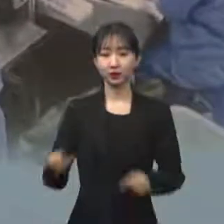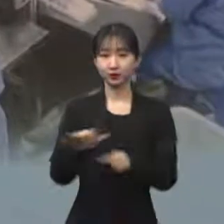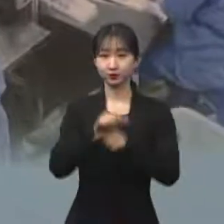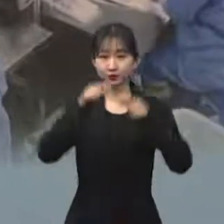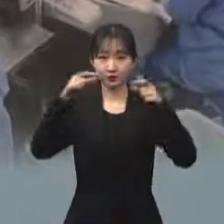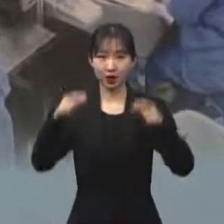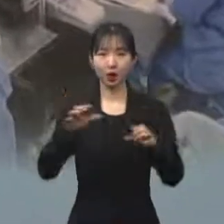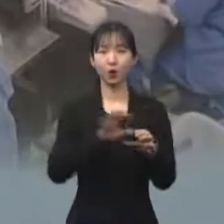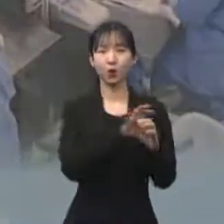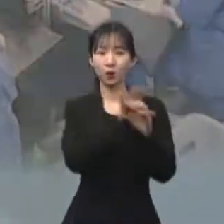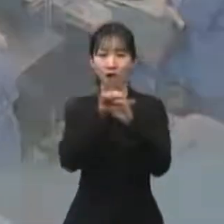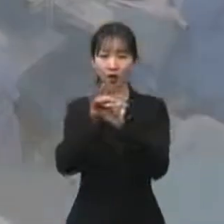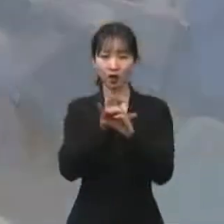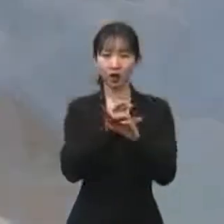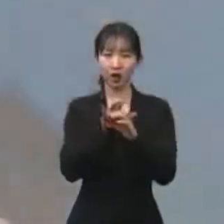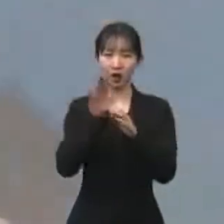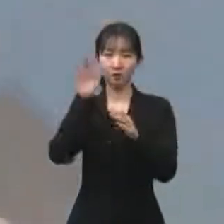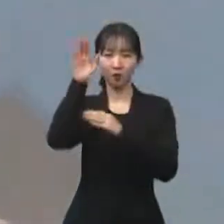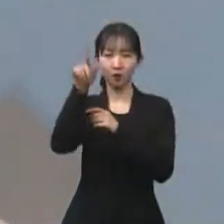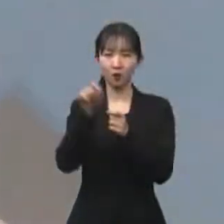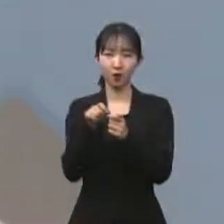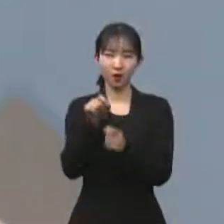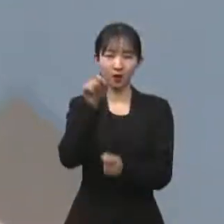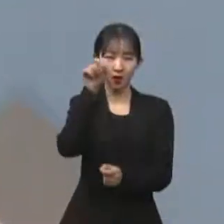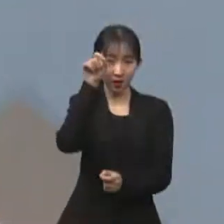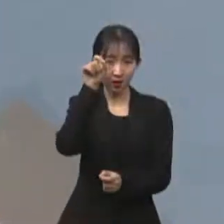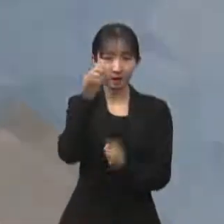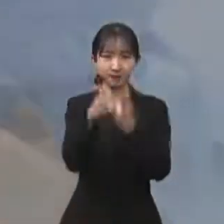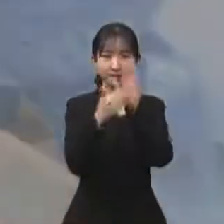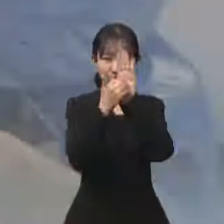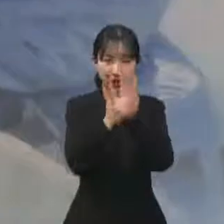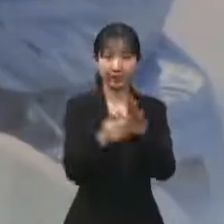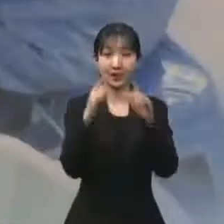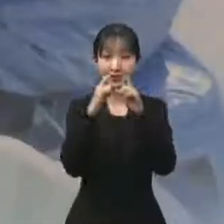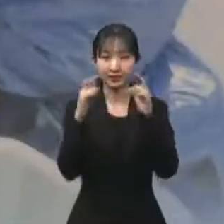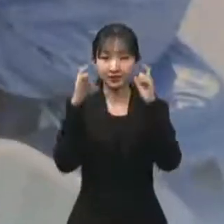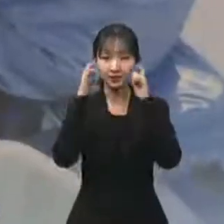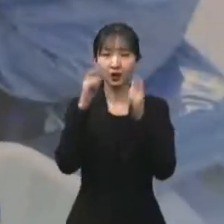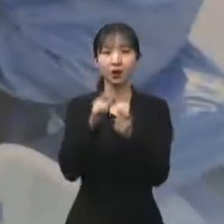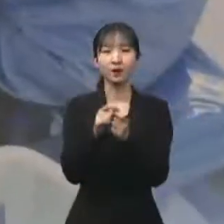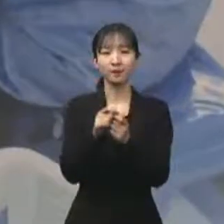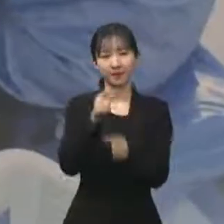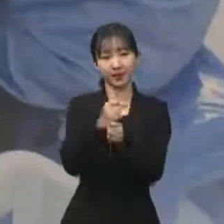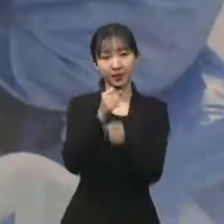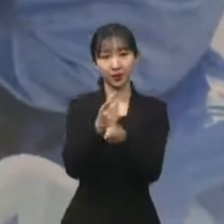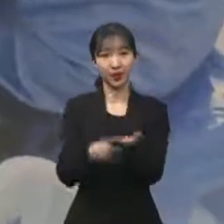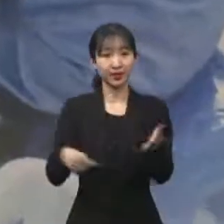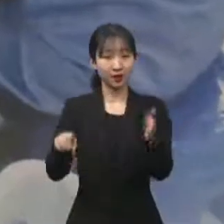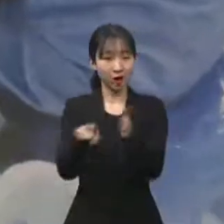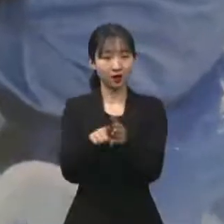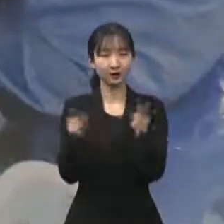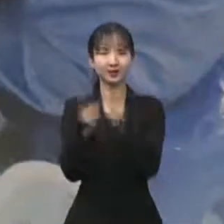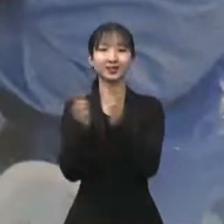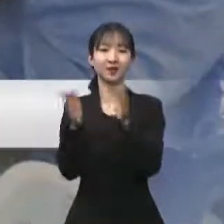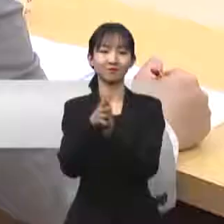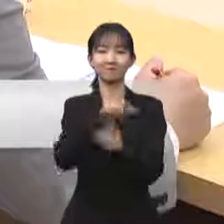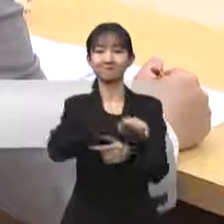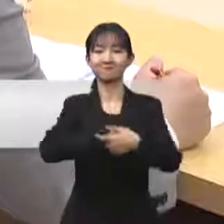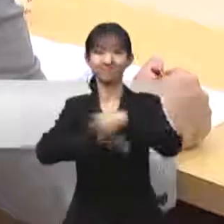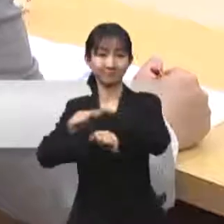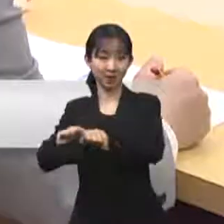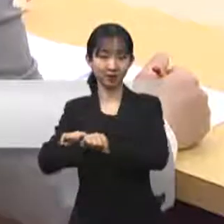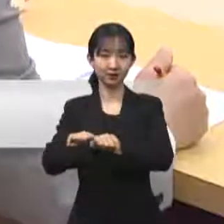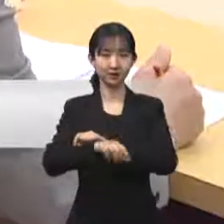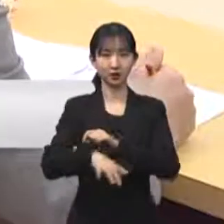연수구가 코로나19 장기화에 따른 마스크 공급 안정화를 위해 자체적으로 마스크 제작에 나섭니다. 첫 번째